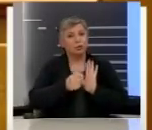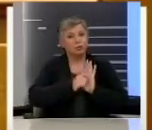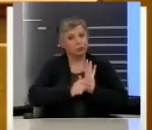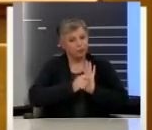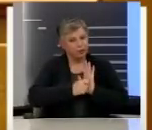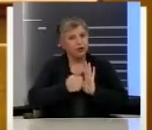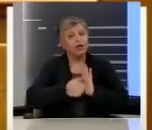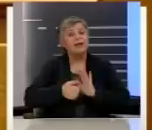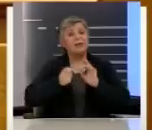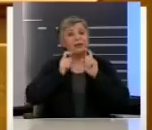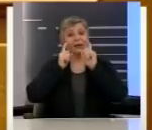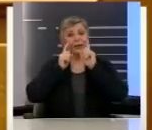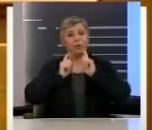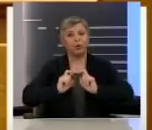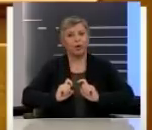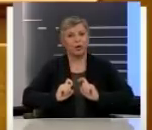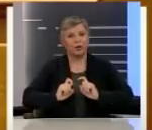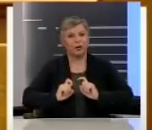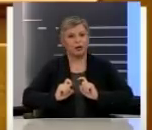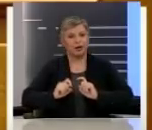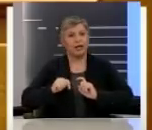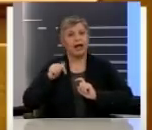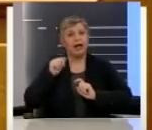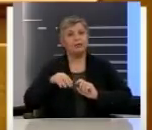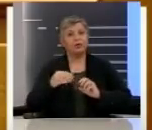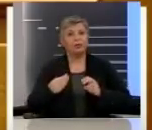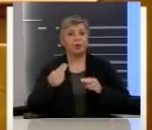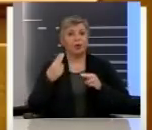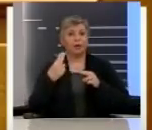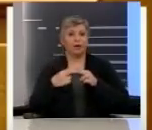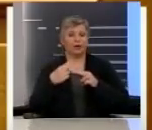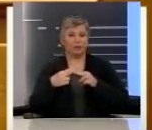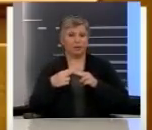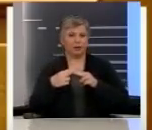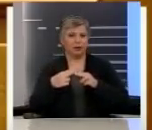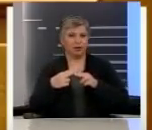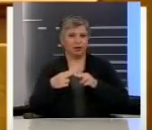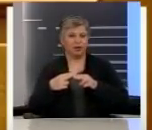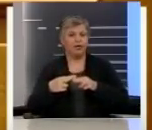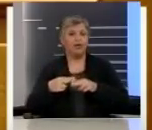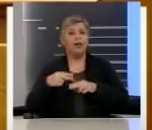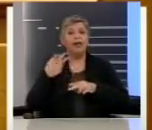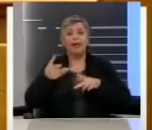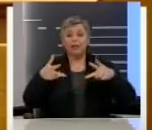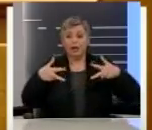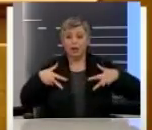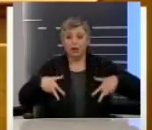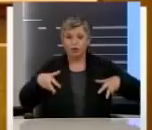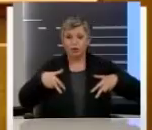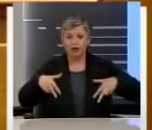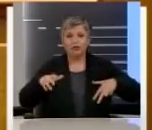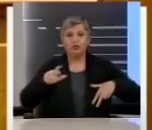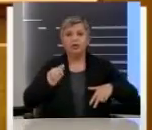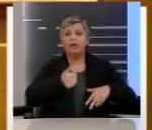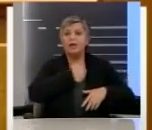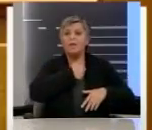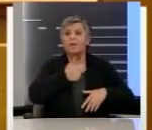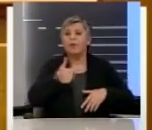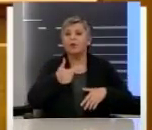υποχρέωση. Και έχει σημασία αυτό. Διότι η πολιτεία δεν πρέπει να νομοθετεί στη βάση της